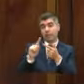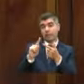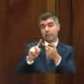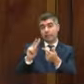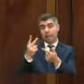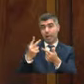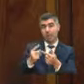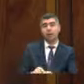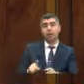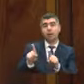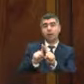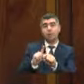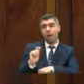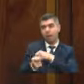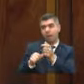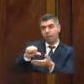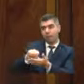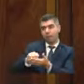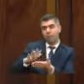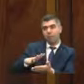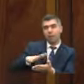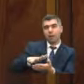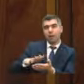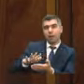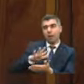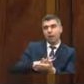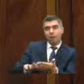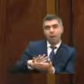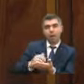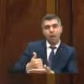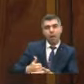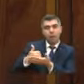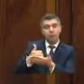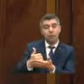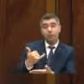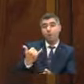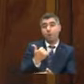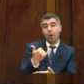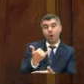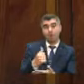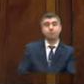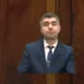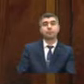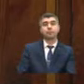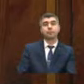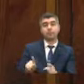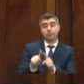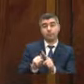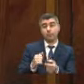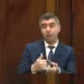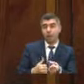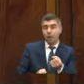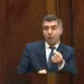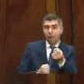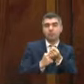تقليص الفوارق الاجتماعية والمجالية وإرساء آليات الحماية الاجتماعية، وهذا المحور مهم أيضاً أعطينا واحد الاهتمام كبير